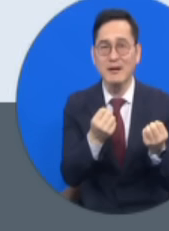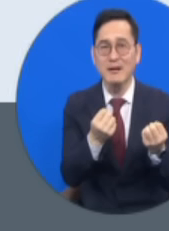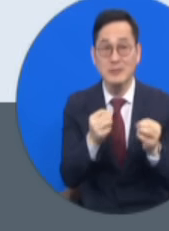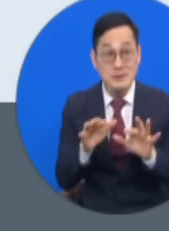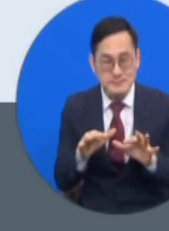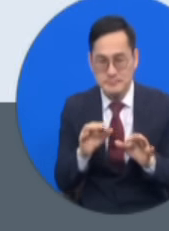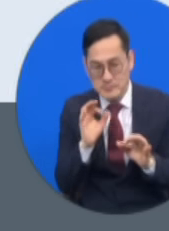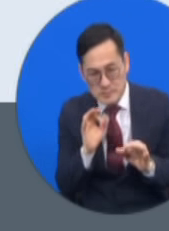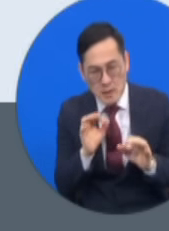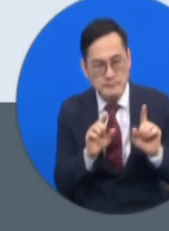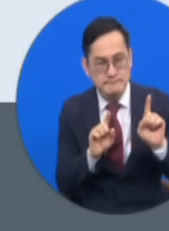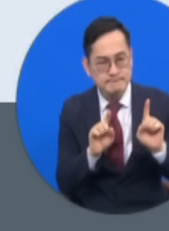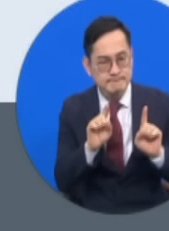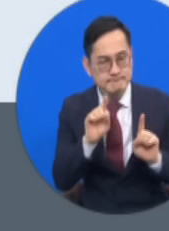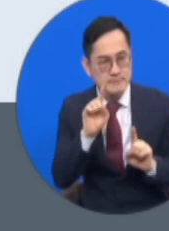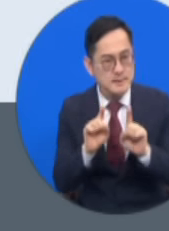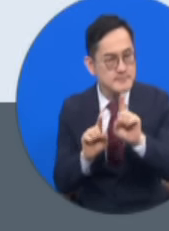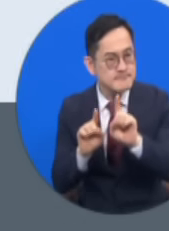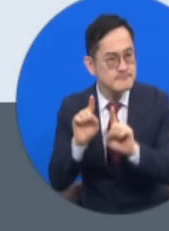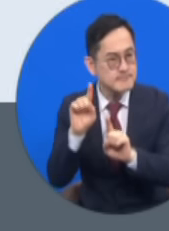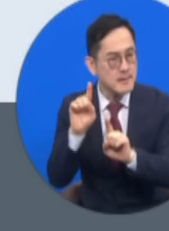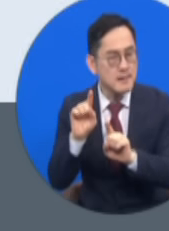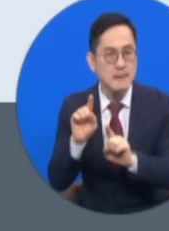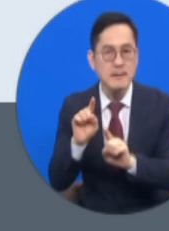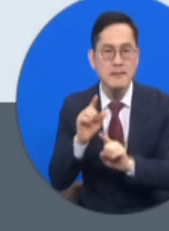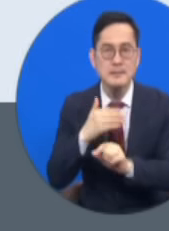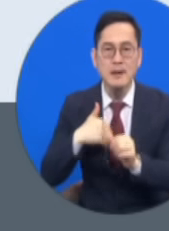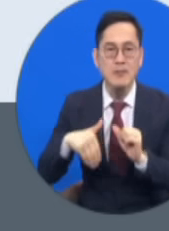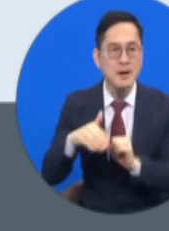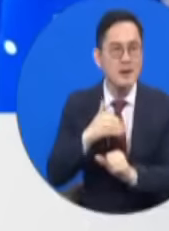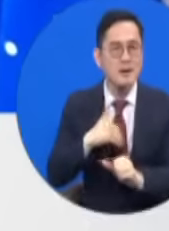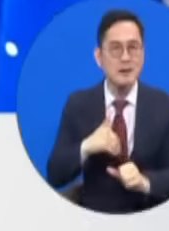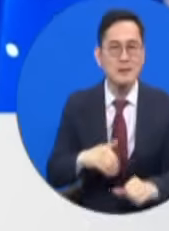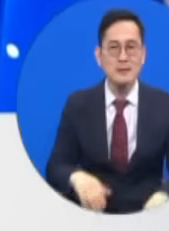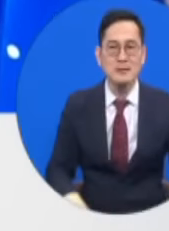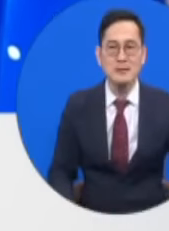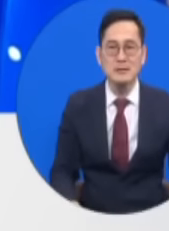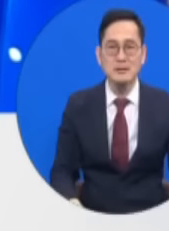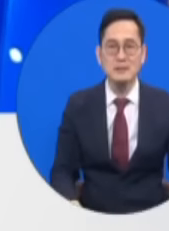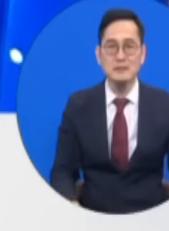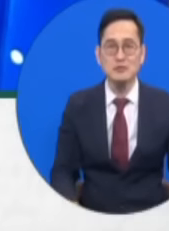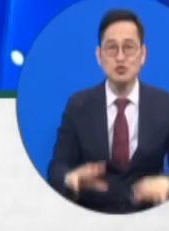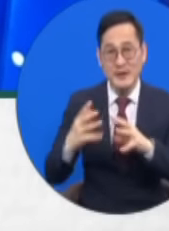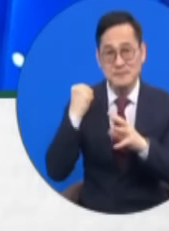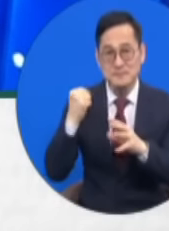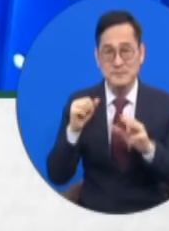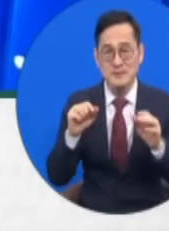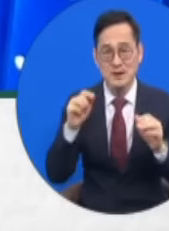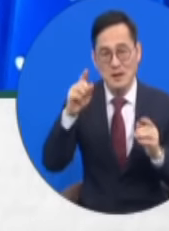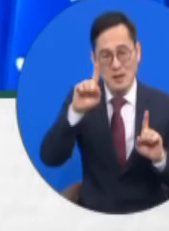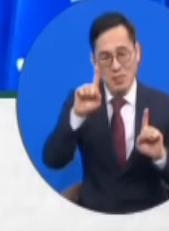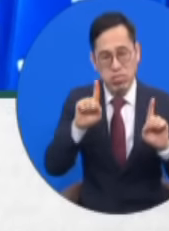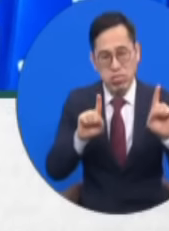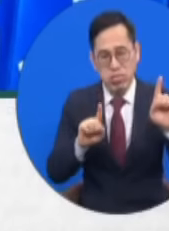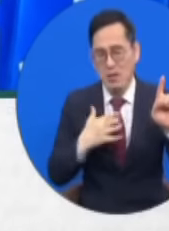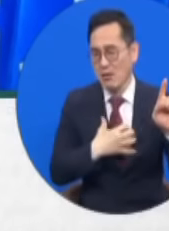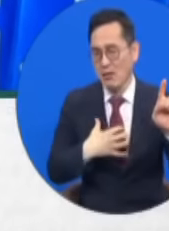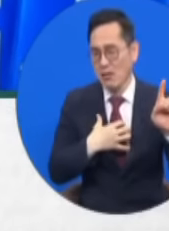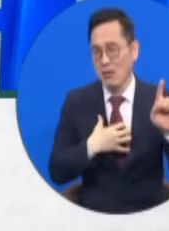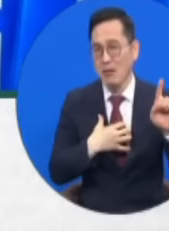말이죠. 국민의힘에서는 바닥을 모를 정도로 계속 꺼지고 있는 상황을 이제 겨우 극복해가는 단계였었는데